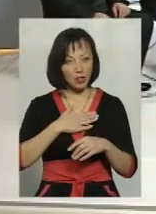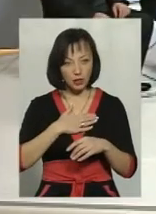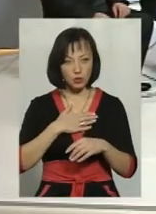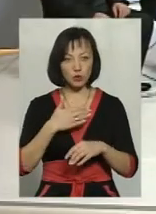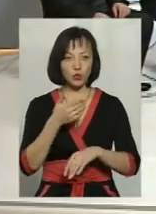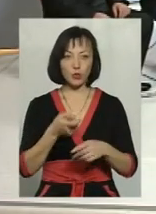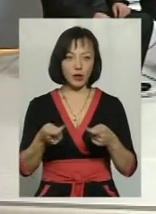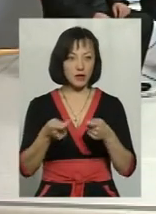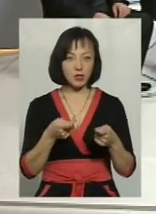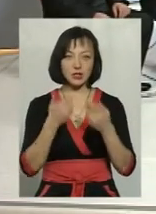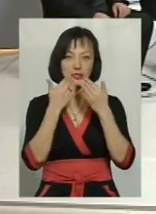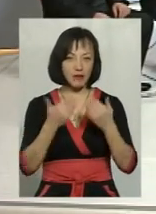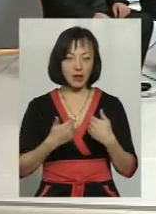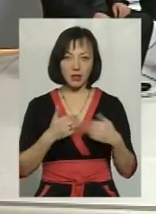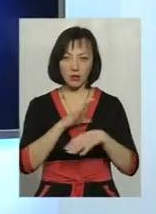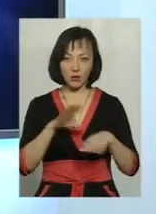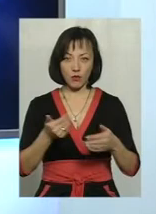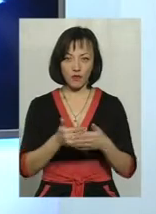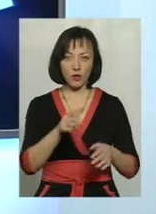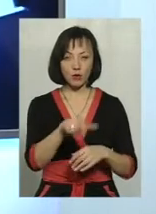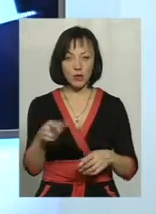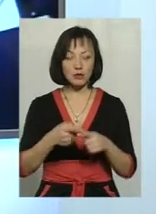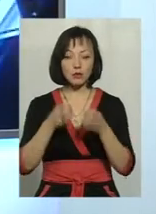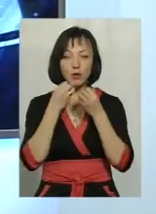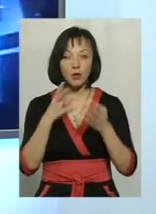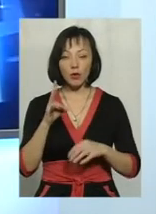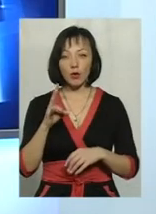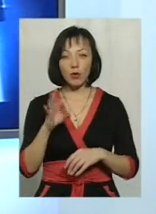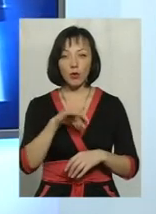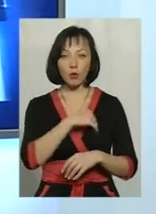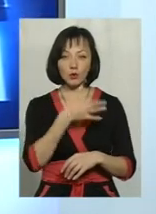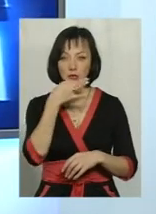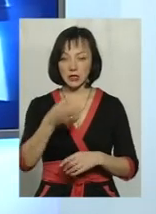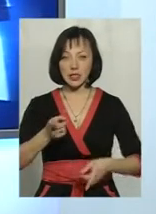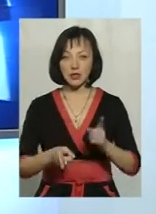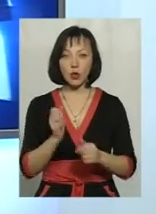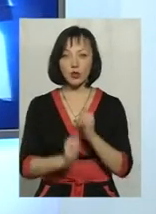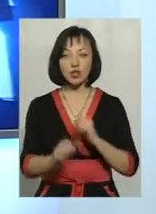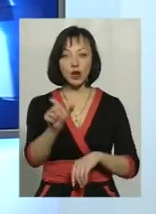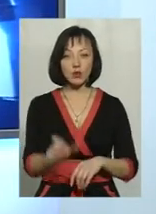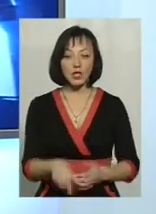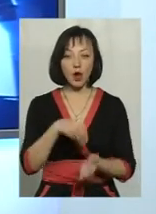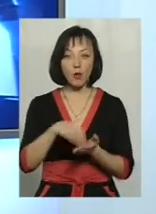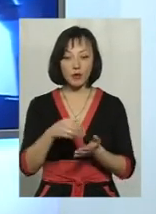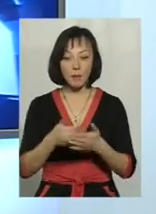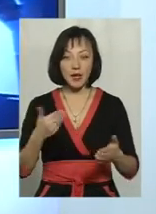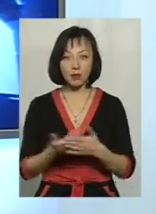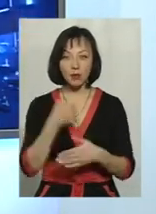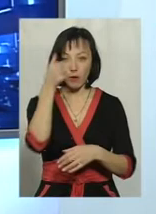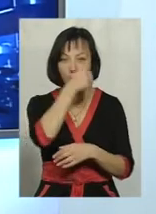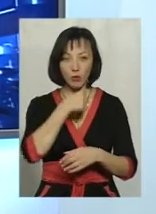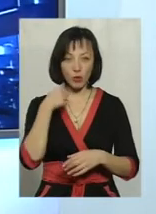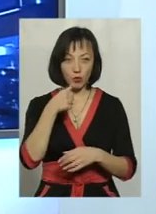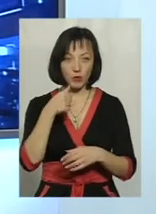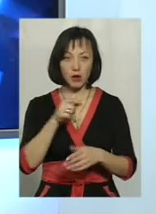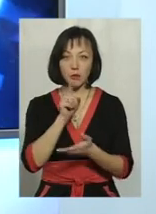не надходило таких звернень від громадян. І хочу сказати, що дійсно кожна людина, купуючи перед Новим роком,